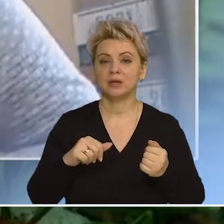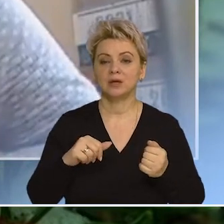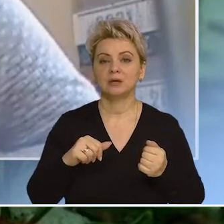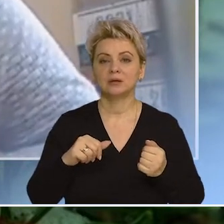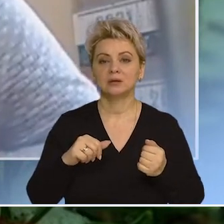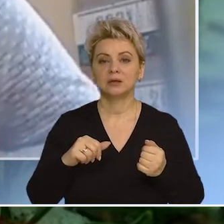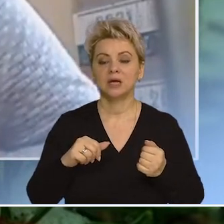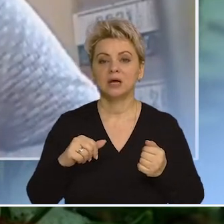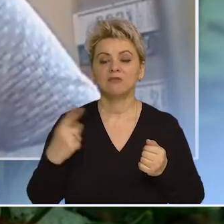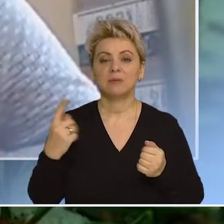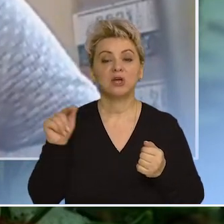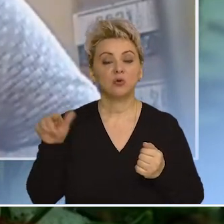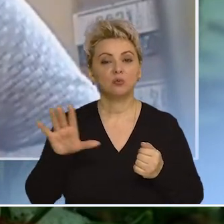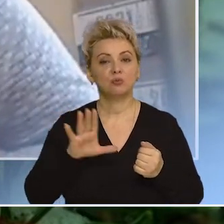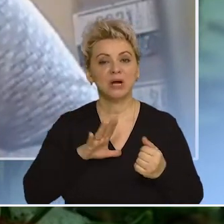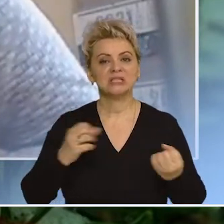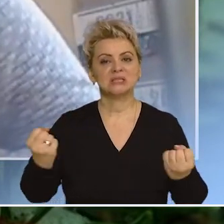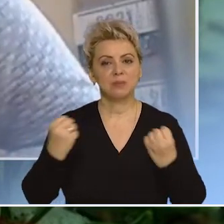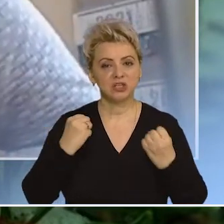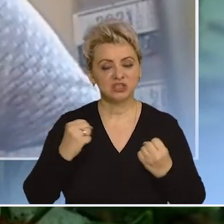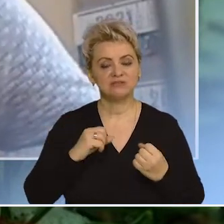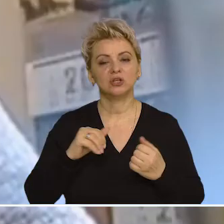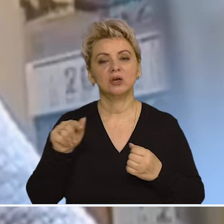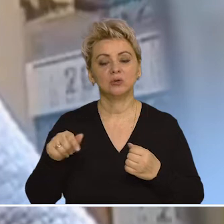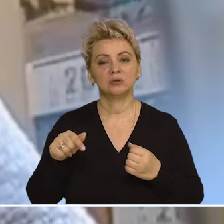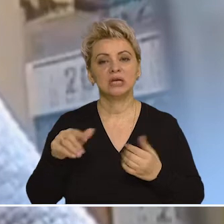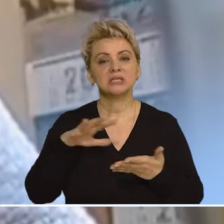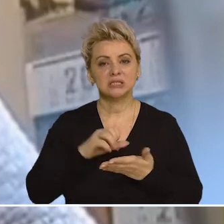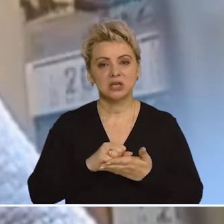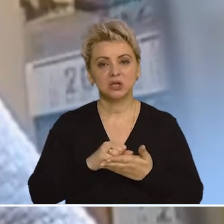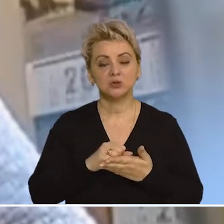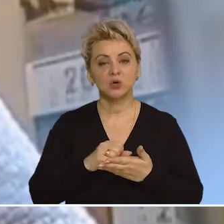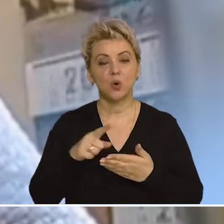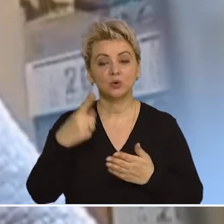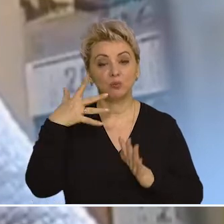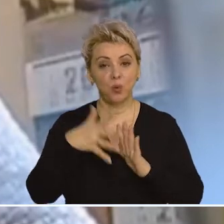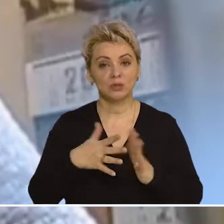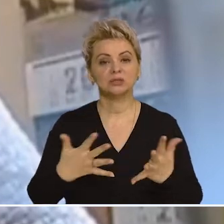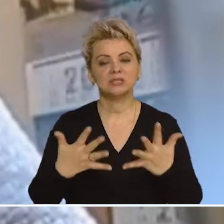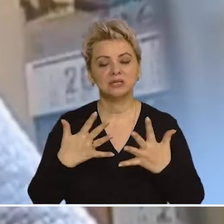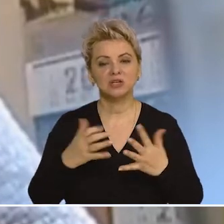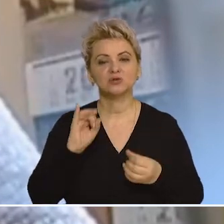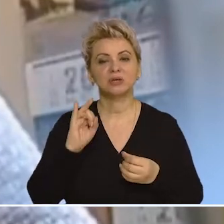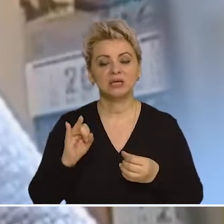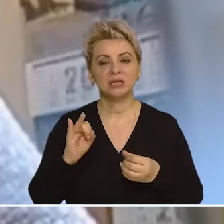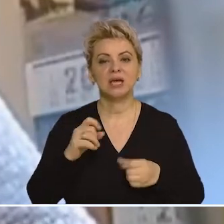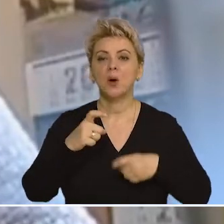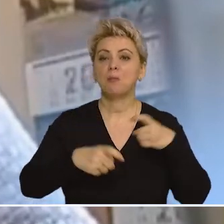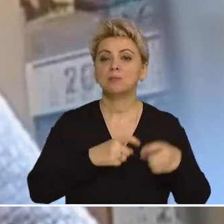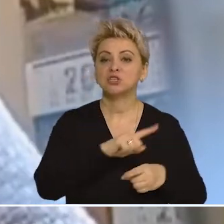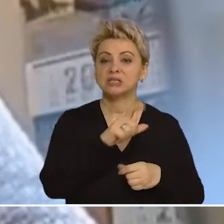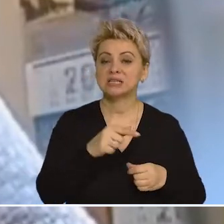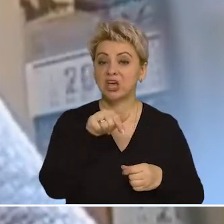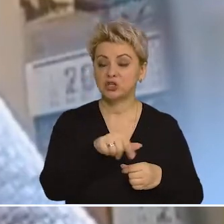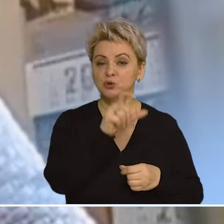Ну, паренек, во-первых, был спортивный, Женя. Он сориентировался сразу и